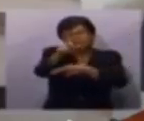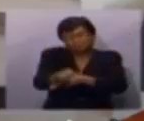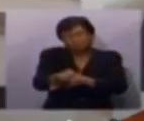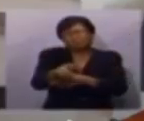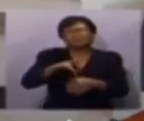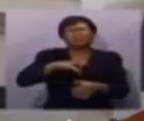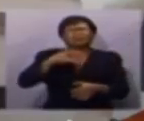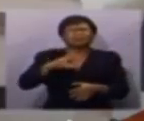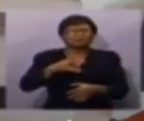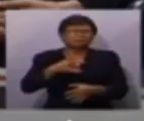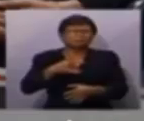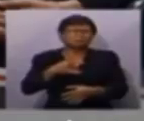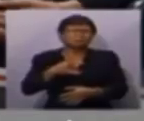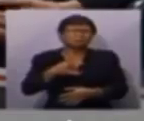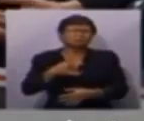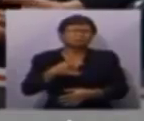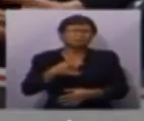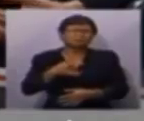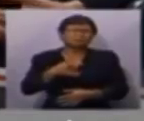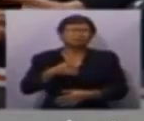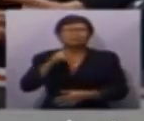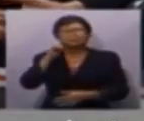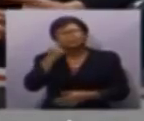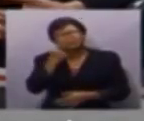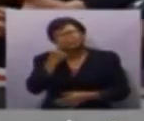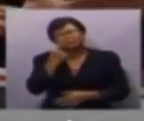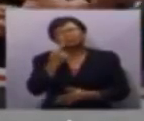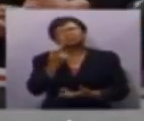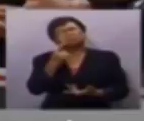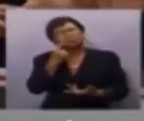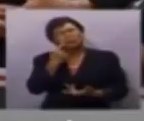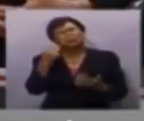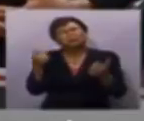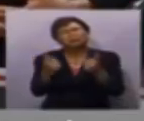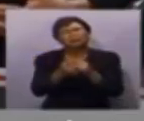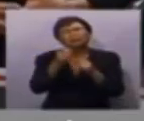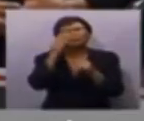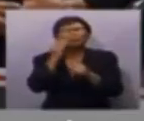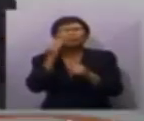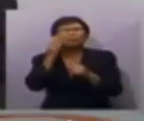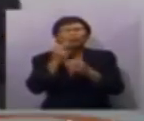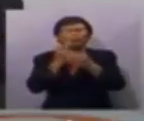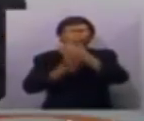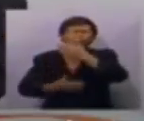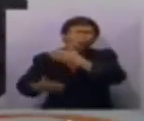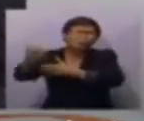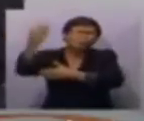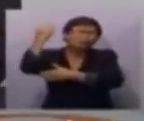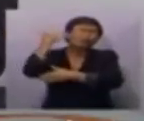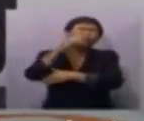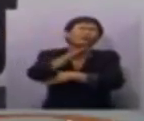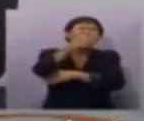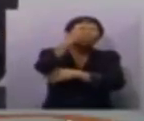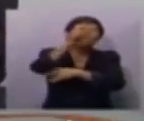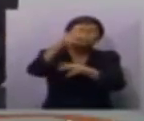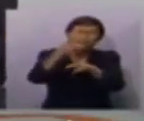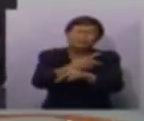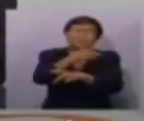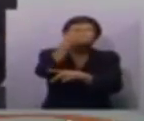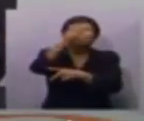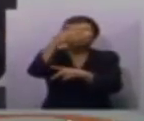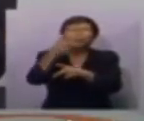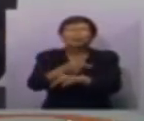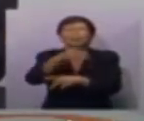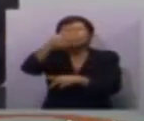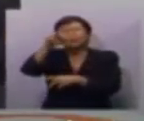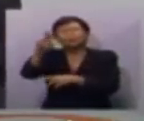rasa ini cukup perkara yang cukup serius. Sepatutnya dengan pengalaman yang begitu lama, kita ada 14 kali proses pilihan raya